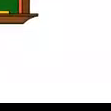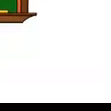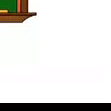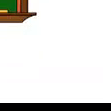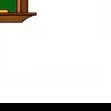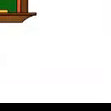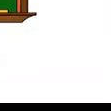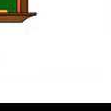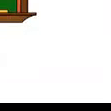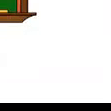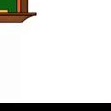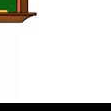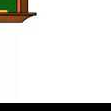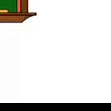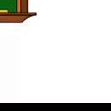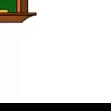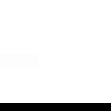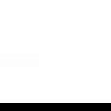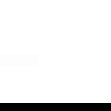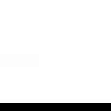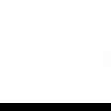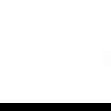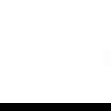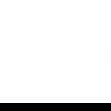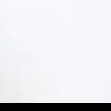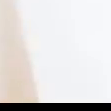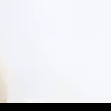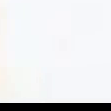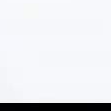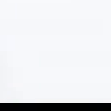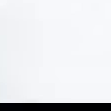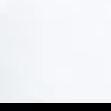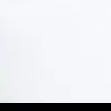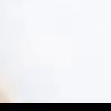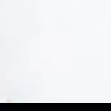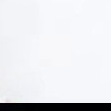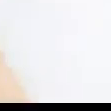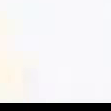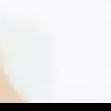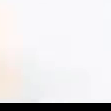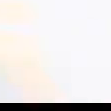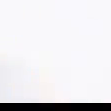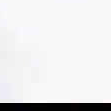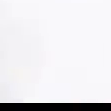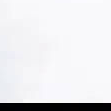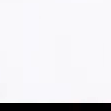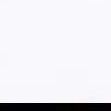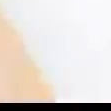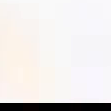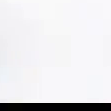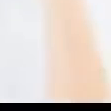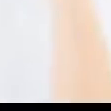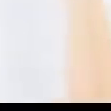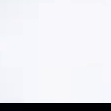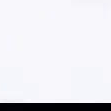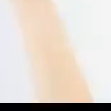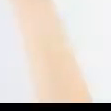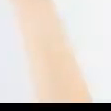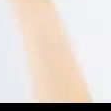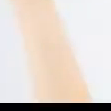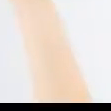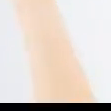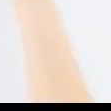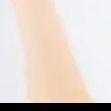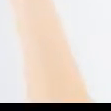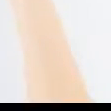harakatlar va so'zlar ketma-ketligini o'zgartiring. Tasavvur qiling. Misol uchun siz tarixiy mavzuni o'qiyotgan bo'lsangiz, o'sha davrdagi